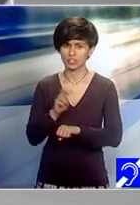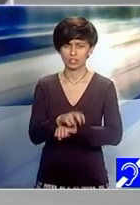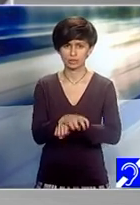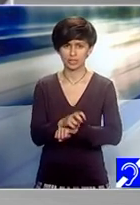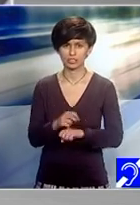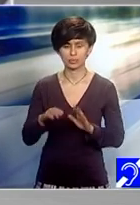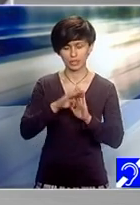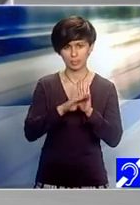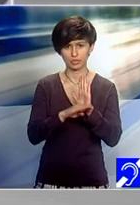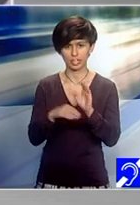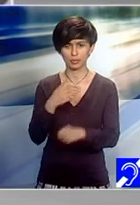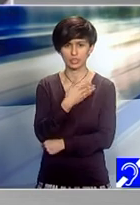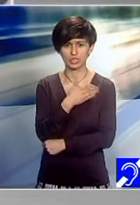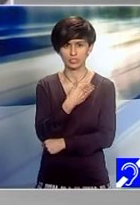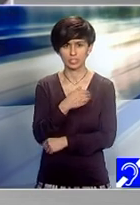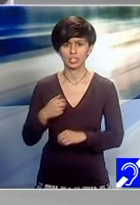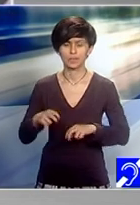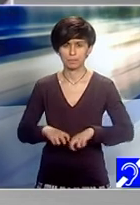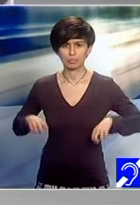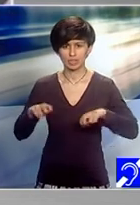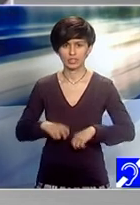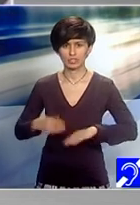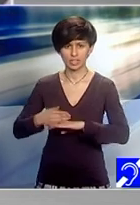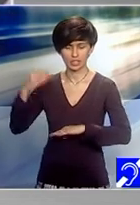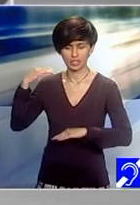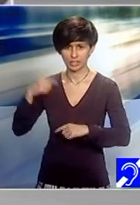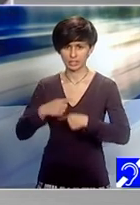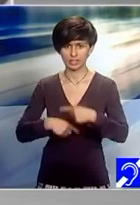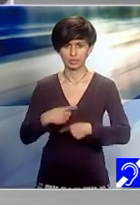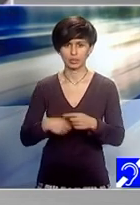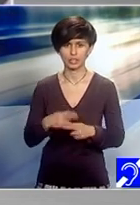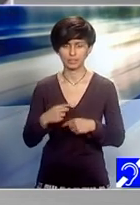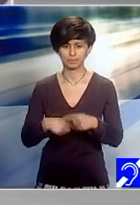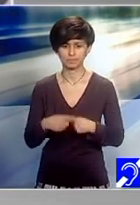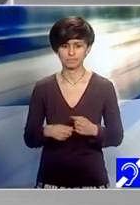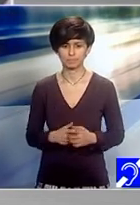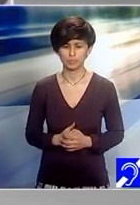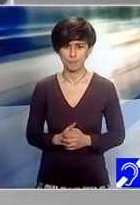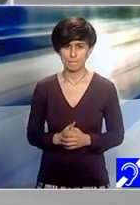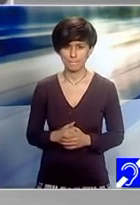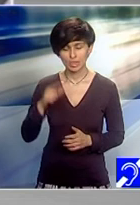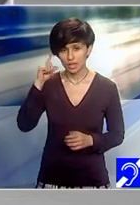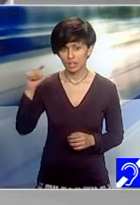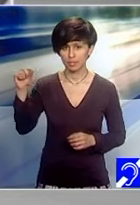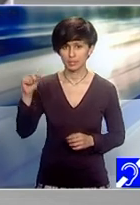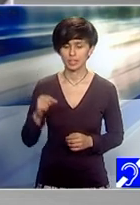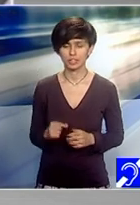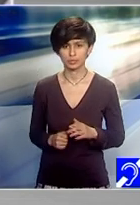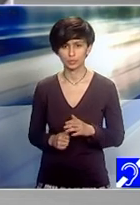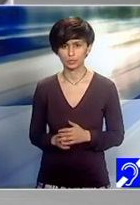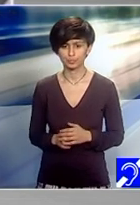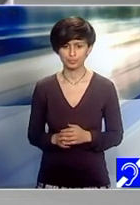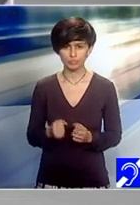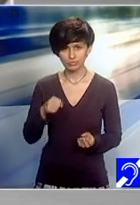programul național de screening. Mergem cu unități mobile achiziționate prin proiect, mergem și în colectivitățile rome, așa